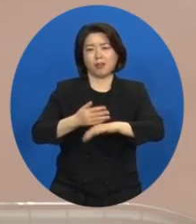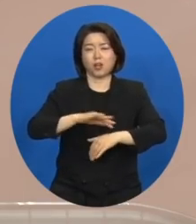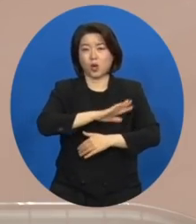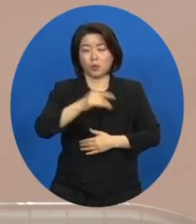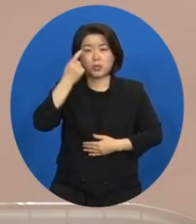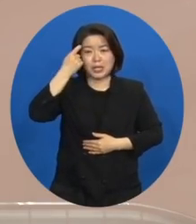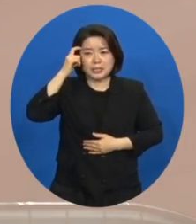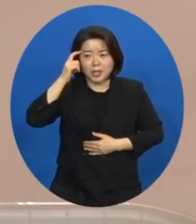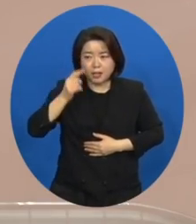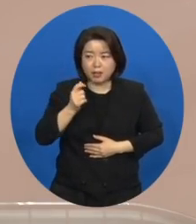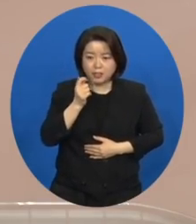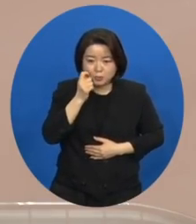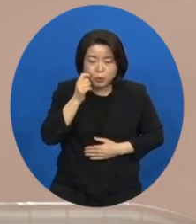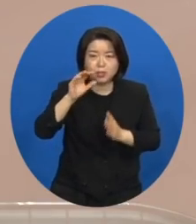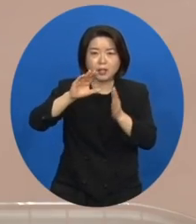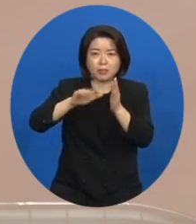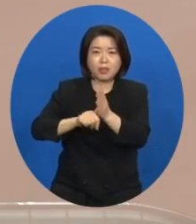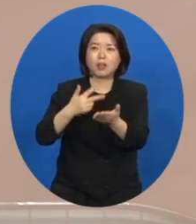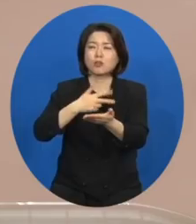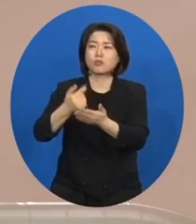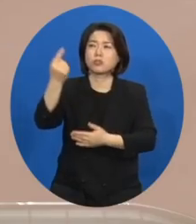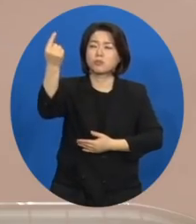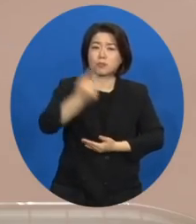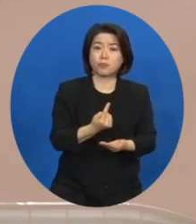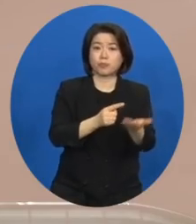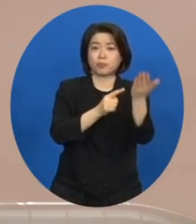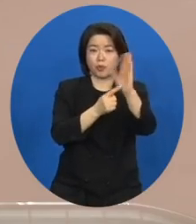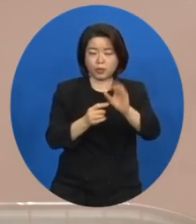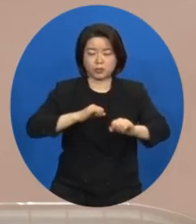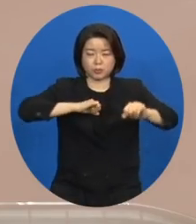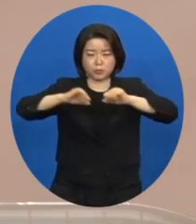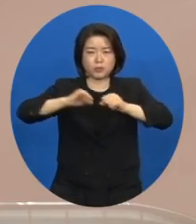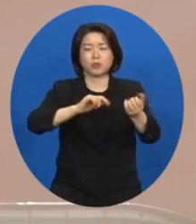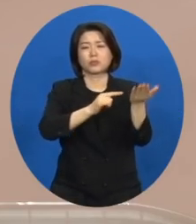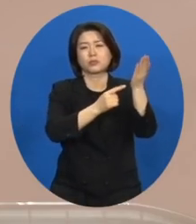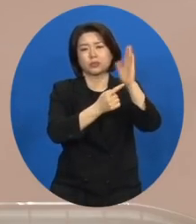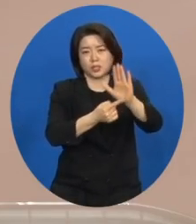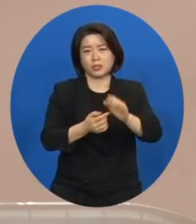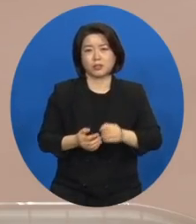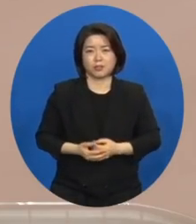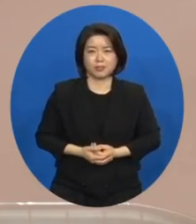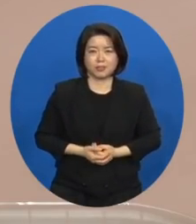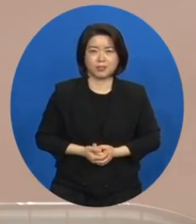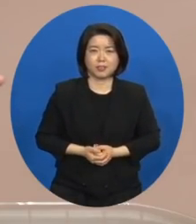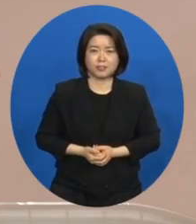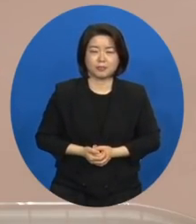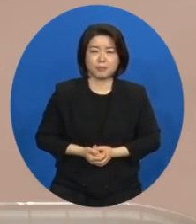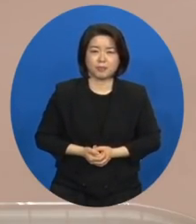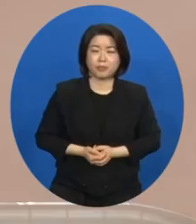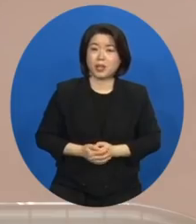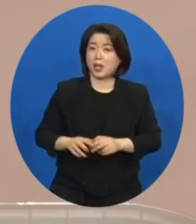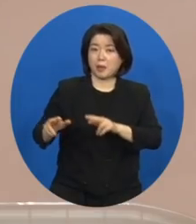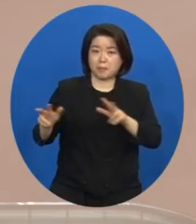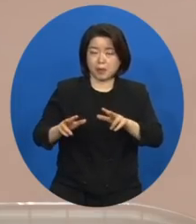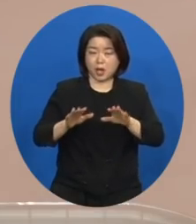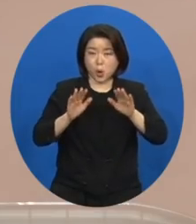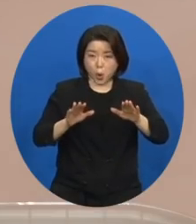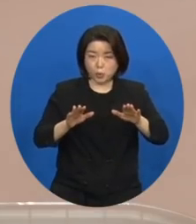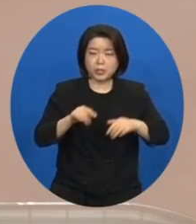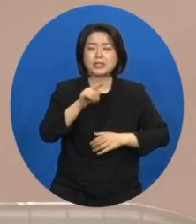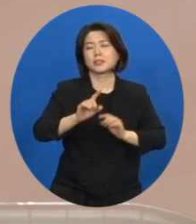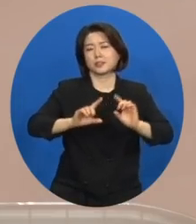때에 주님은 우리에게 나타나시고 역사 하신다는 겁니다 여러분 바로 오늘이 그날이 줄로